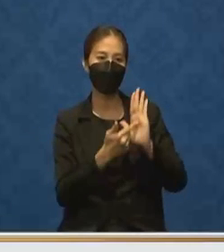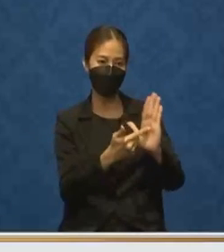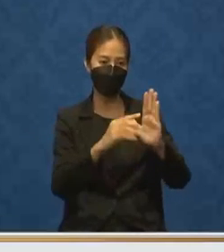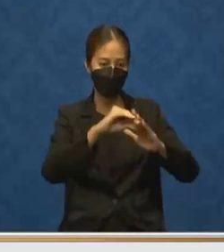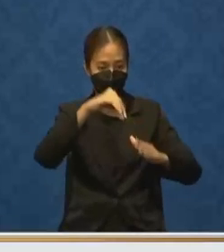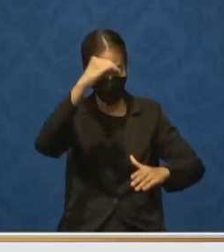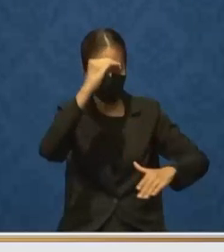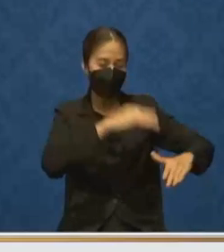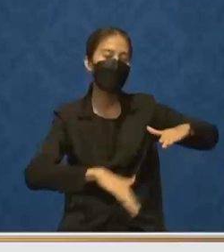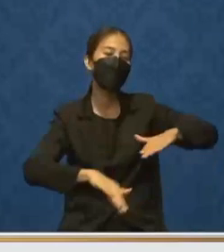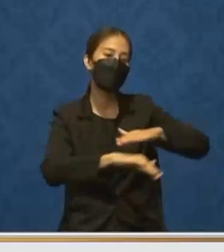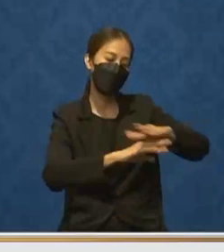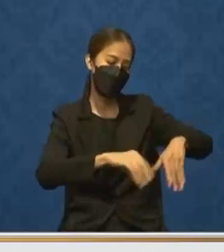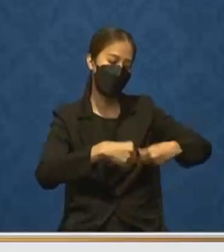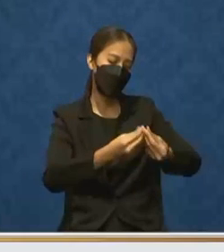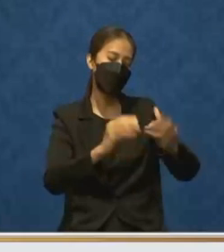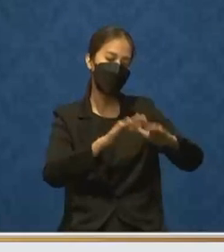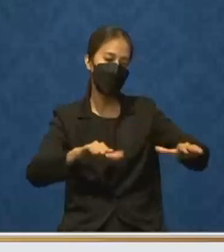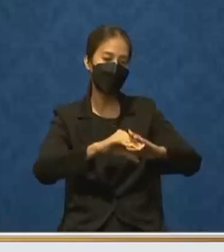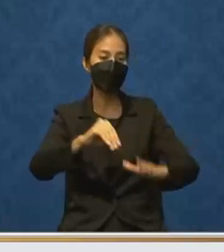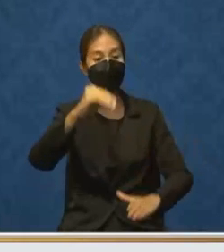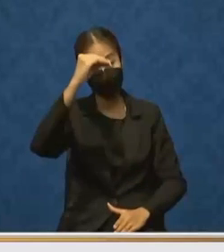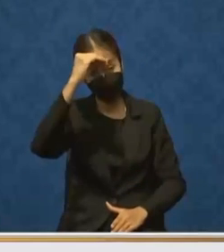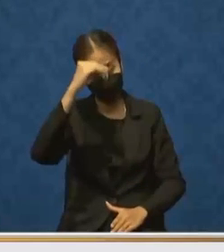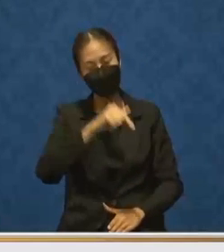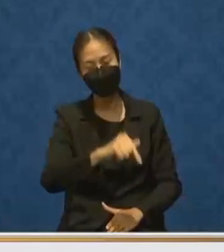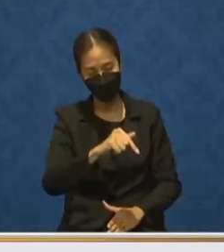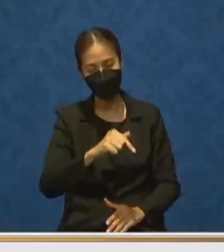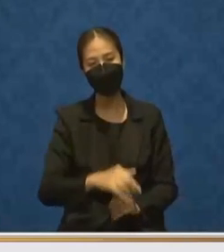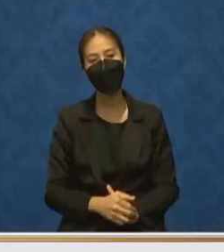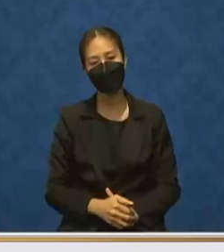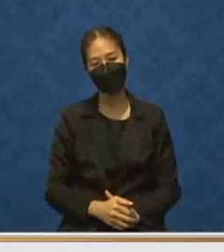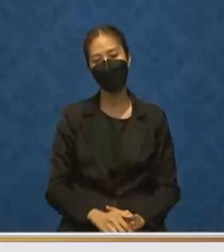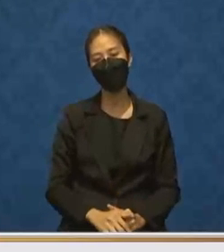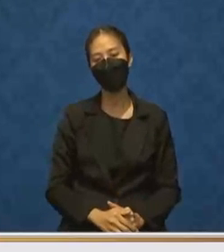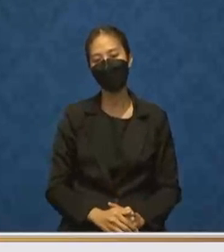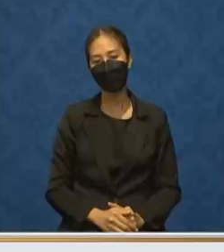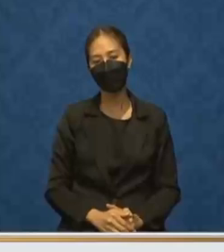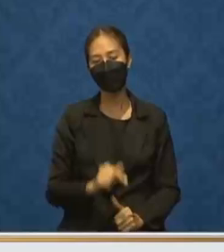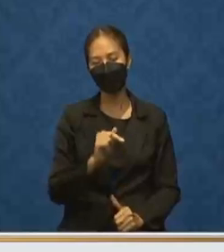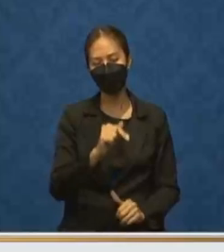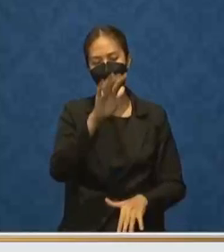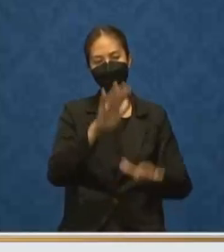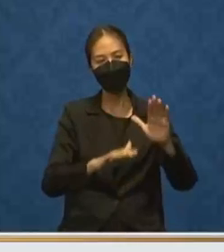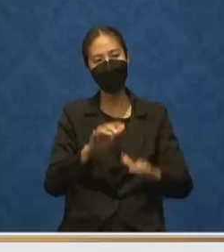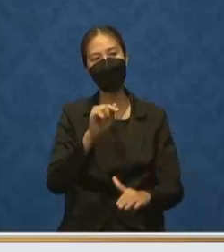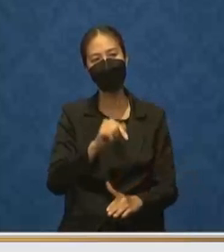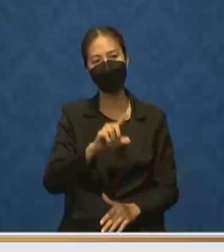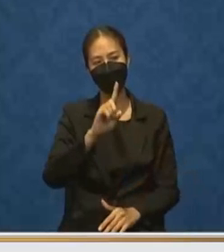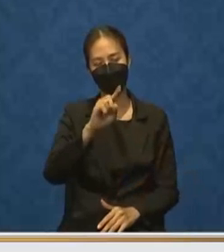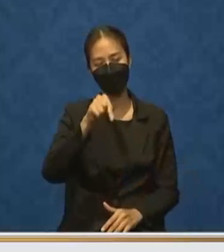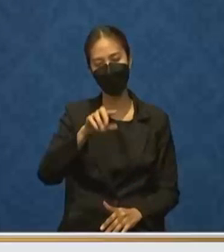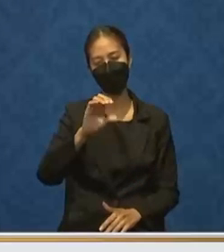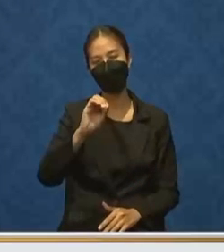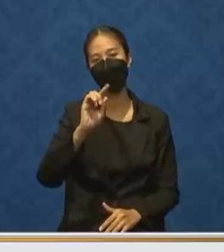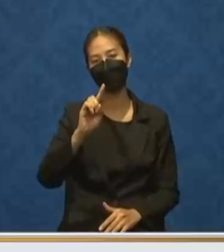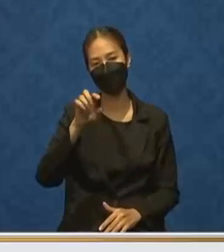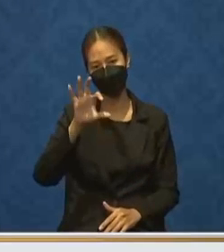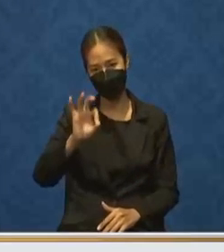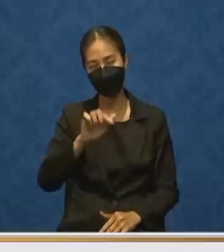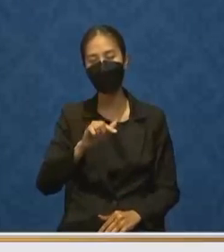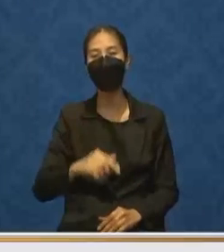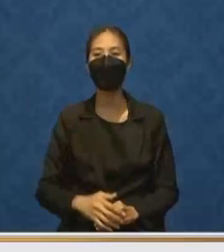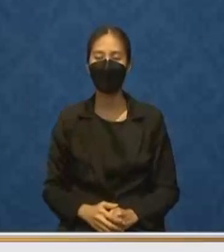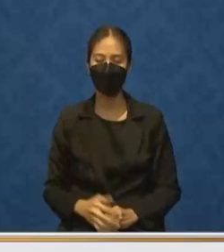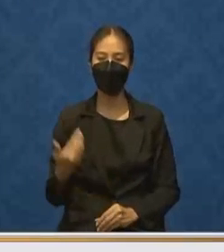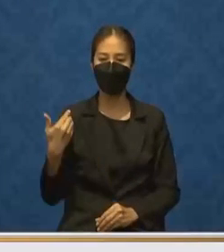านให้แก่นักเรียนโรงเรียนในสังกัดองค์กรปกครองส่วนท้องถิ่นไม่น้อยกว่า 1.019 ล้านคนส